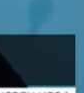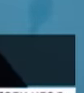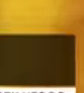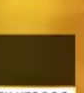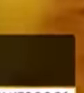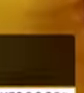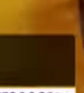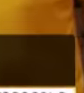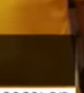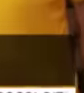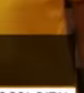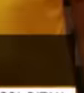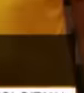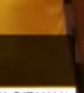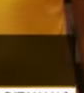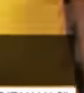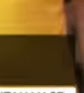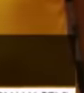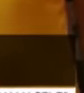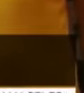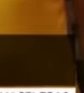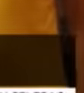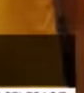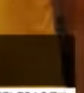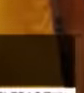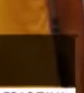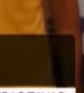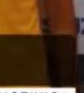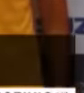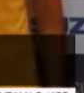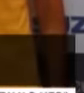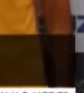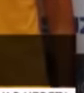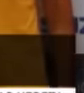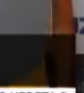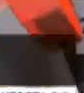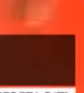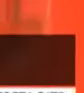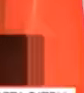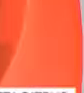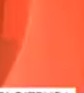Piala Suzuki AFF, perang psikologi kian rancak.